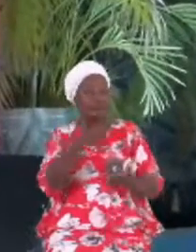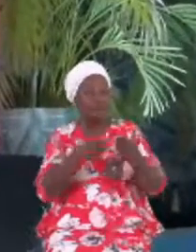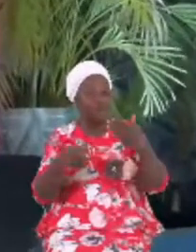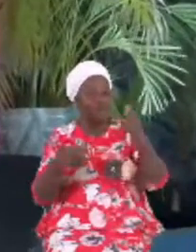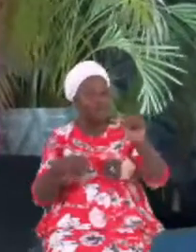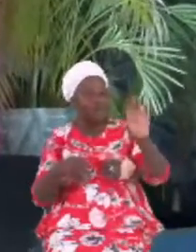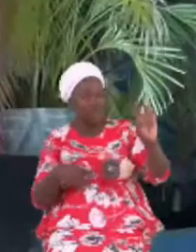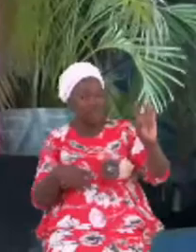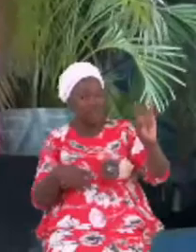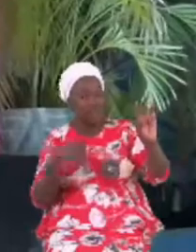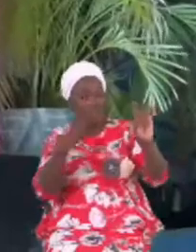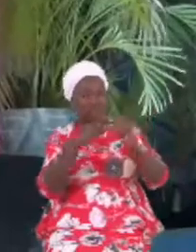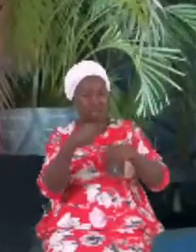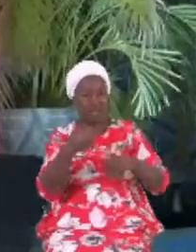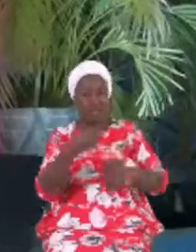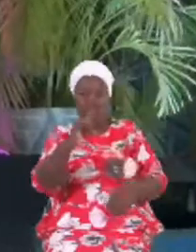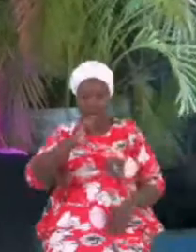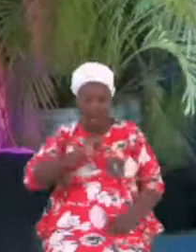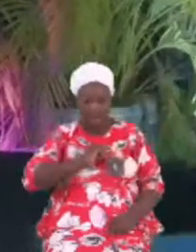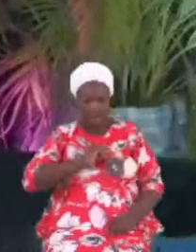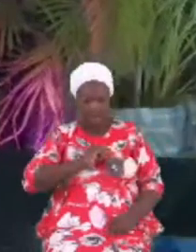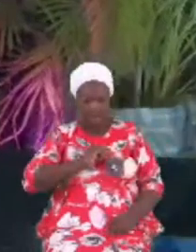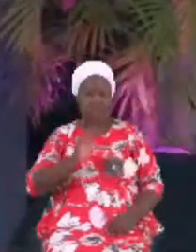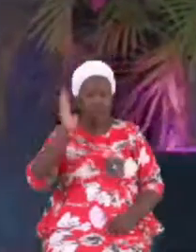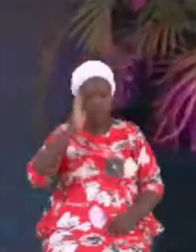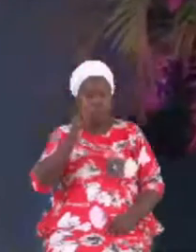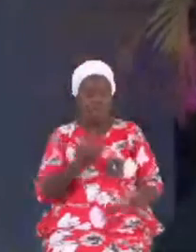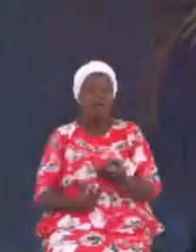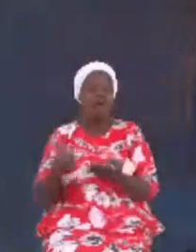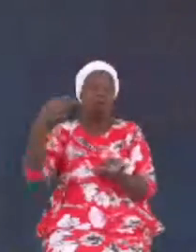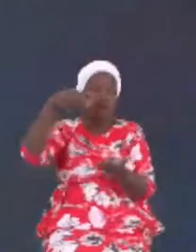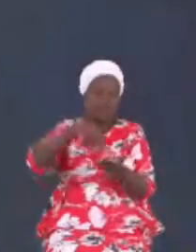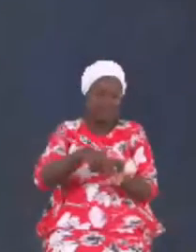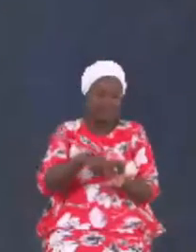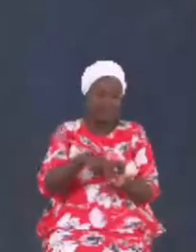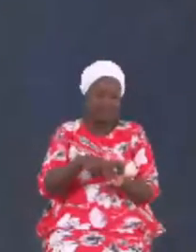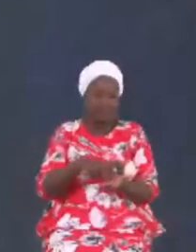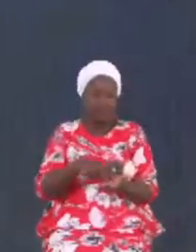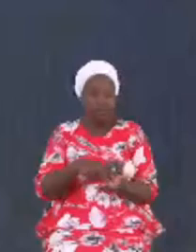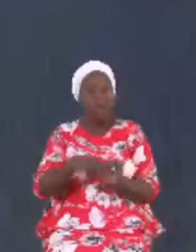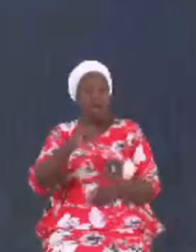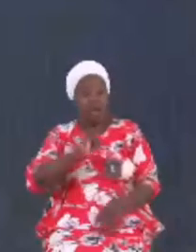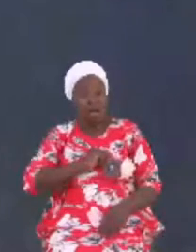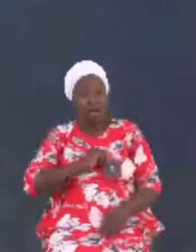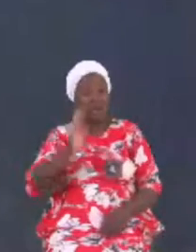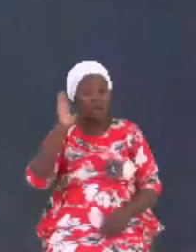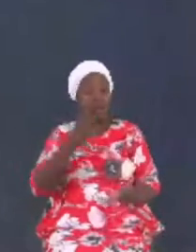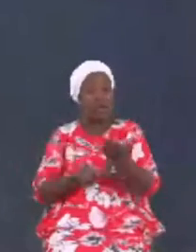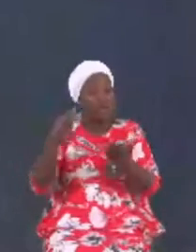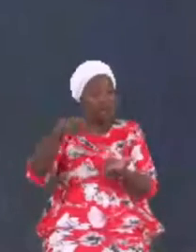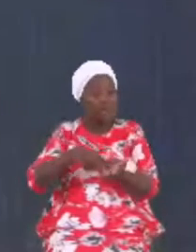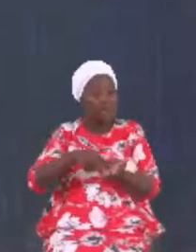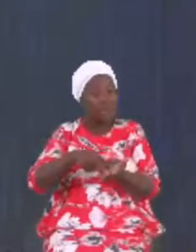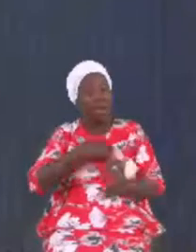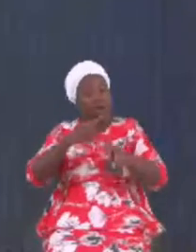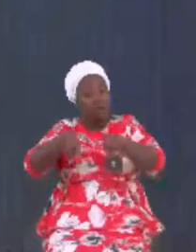Je me lèverai. Ça, c'est la décision. Je me lèverai et j'irai vers mon